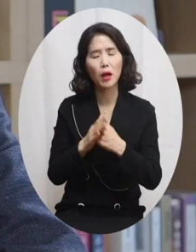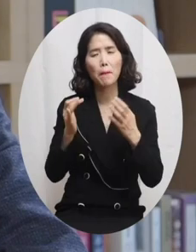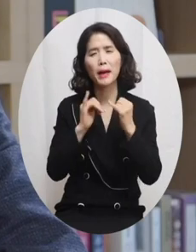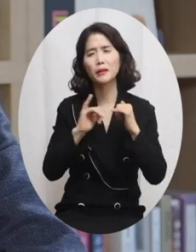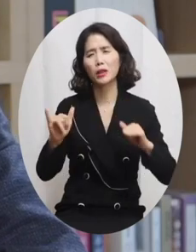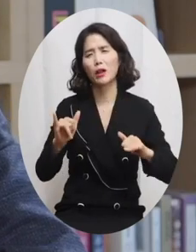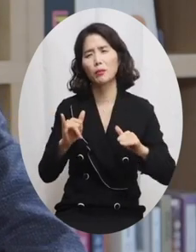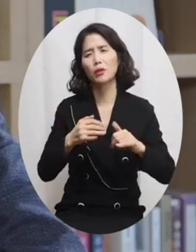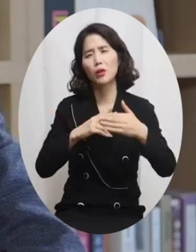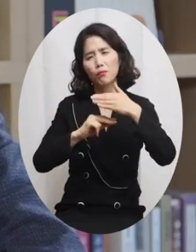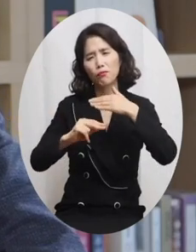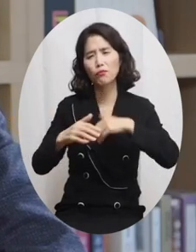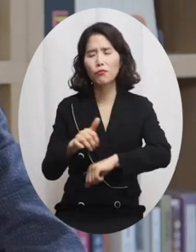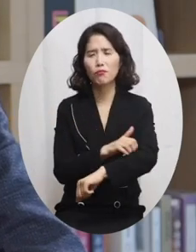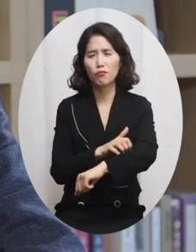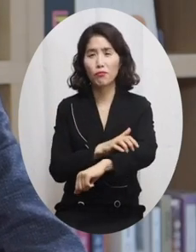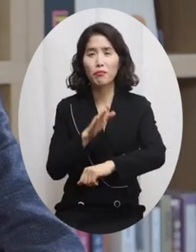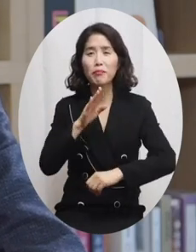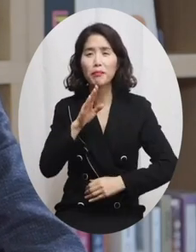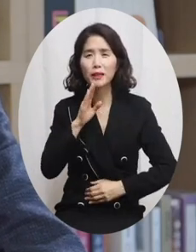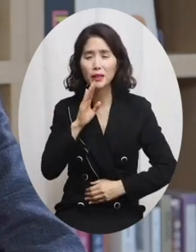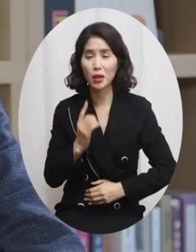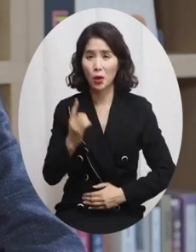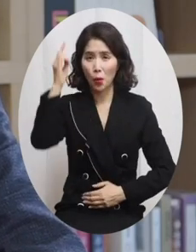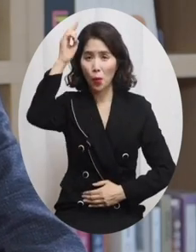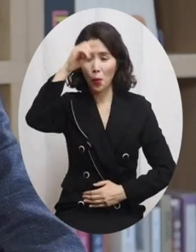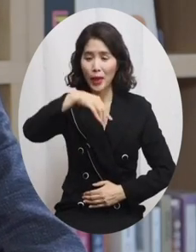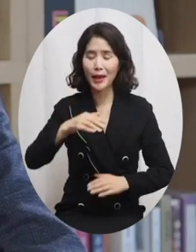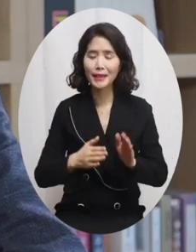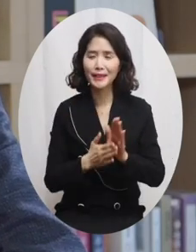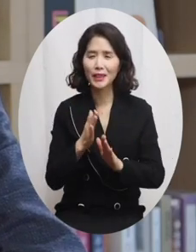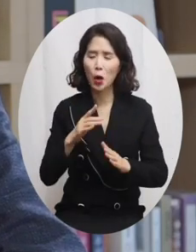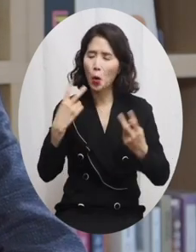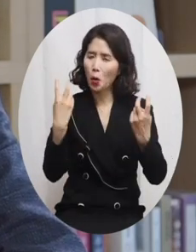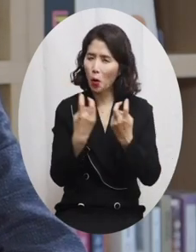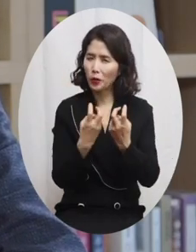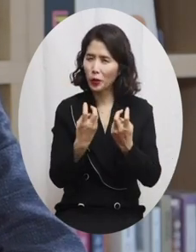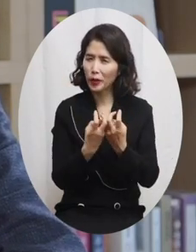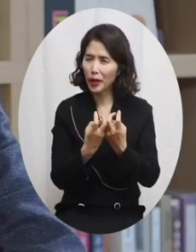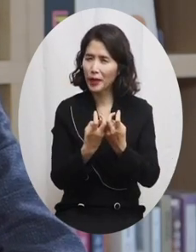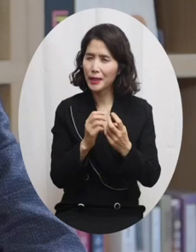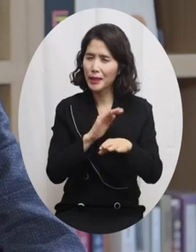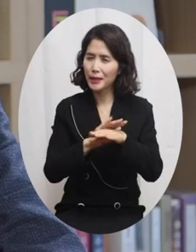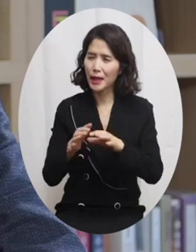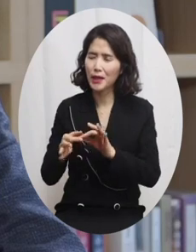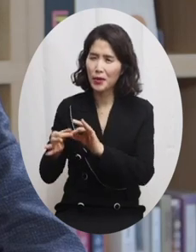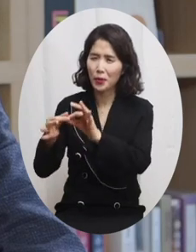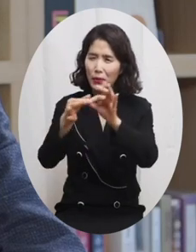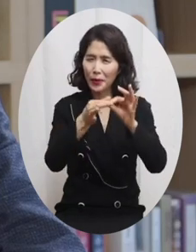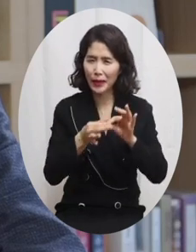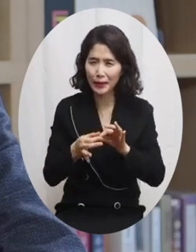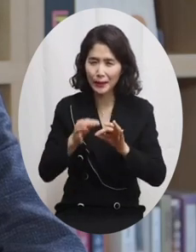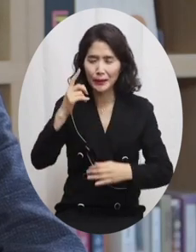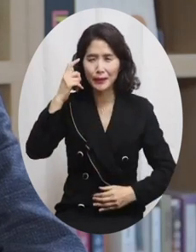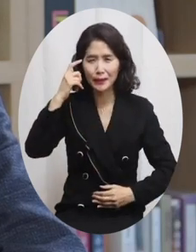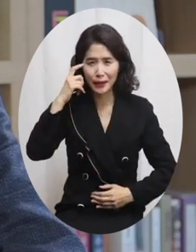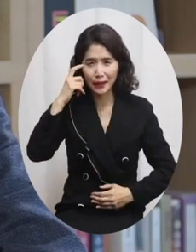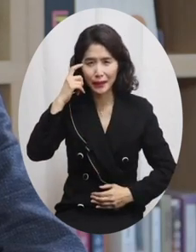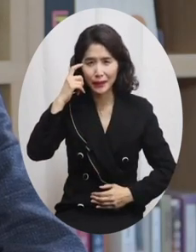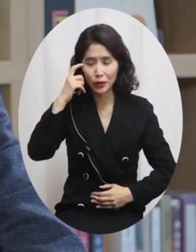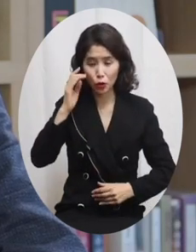분들이 불편해 하셨습니다. 그래서 저희 고양시에서는 이걸 어떻게 횡축으로 엮을까 내지는